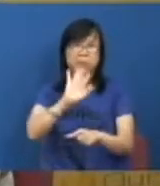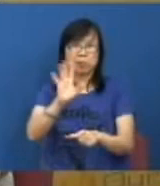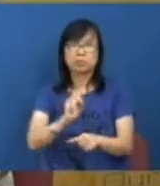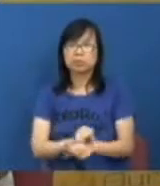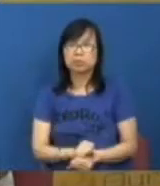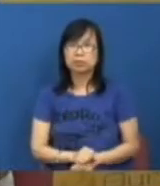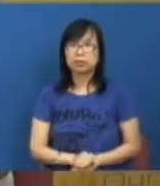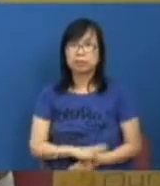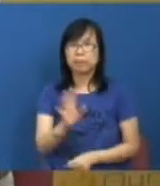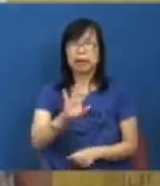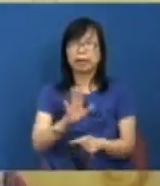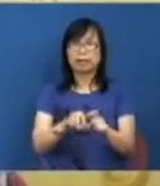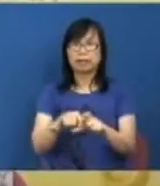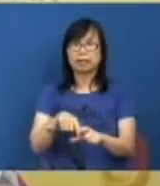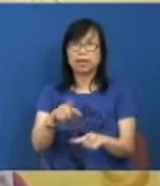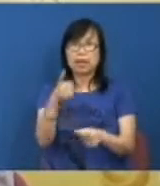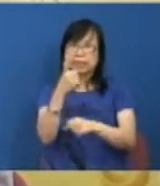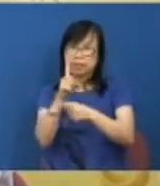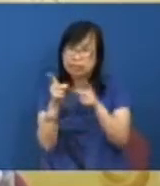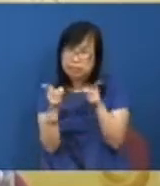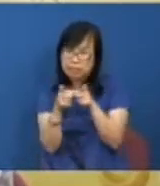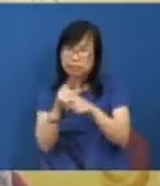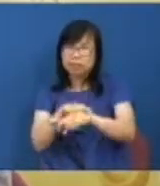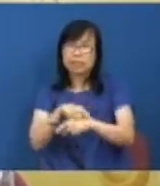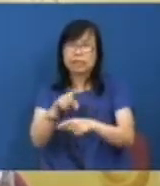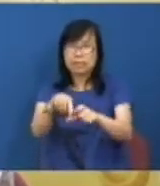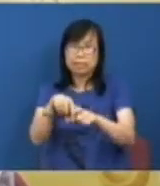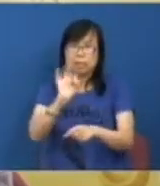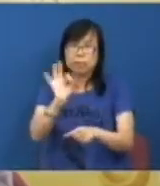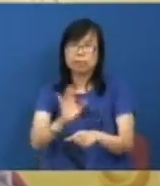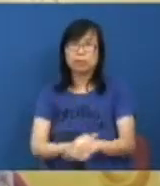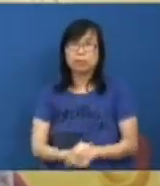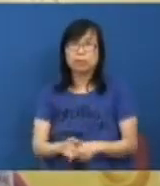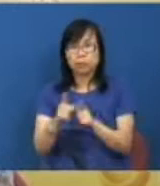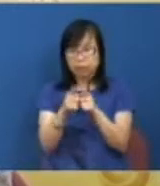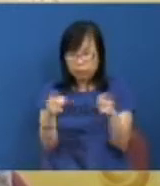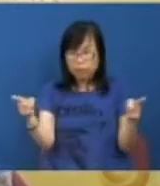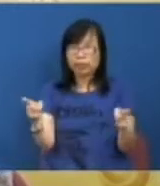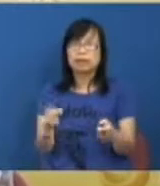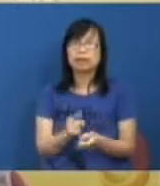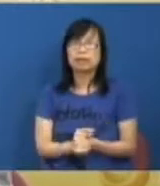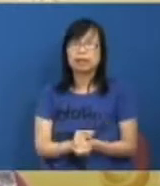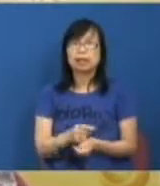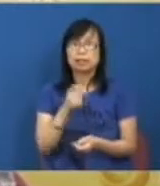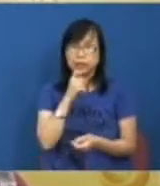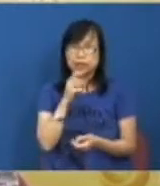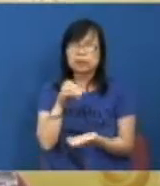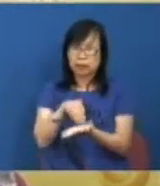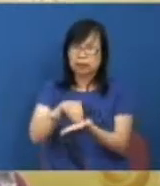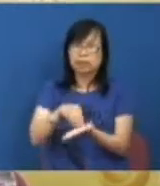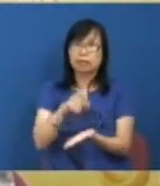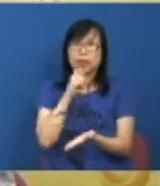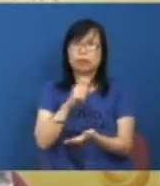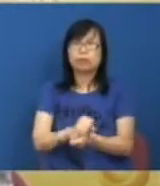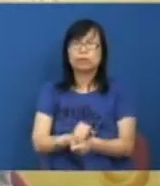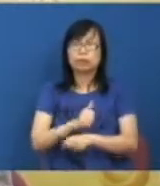實不是不賺錢的，在短期之下佢唔賺錢，但係長遠嚟講必然其實一定有個幾好的gain